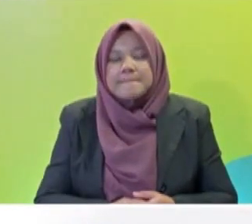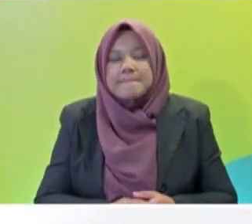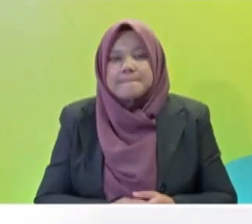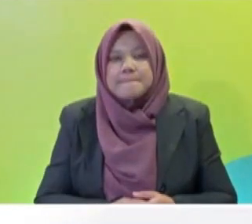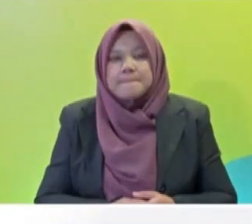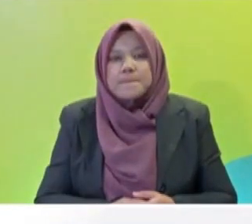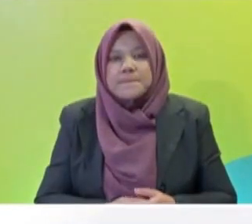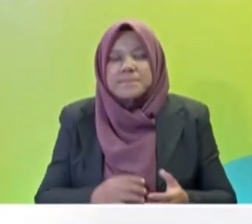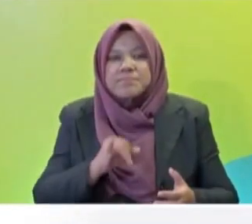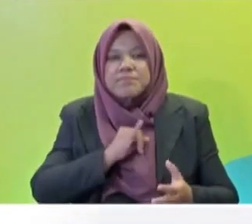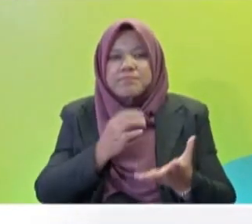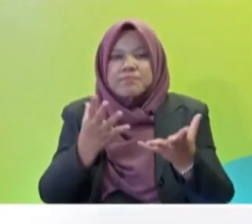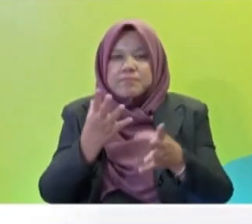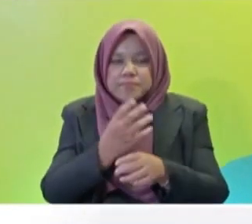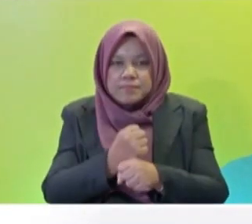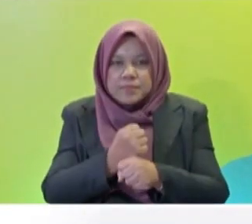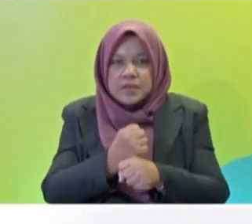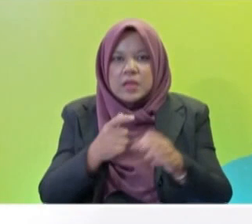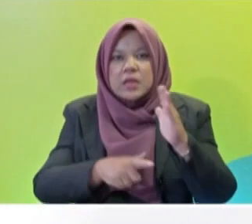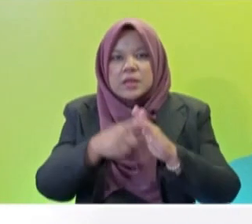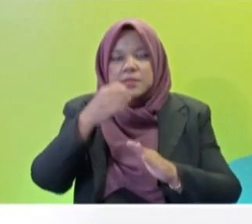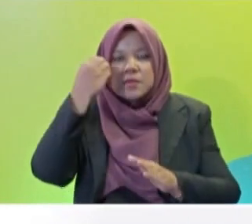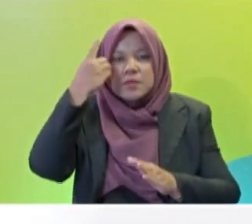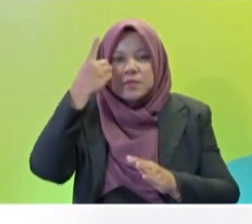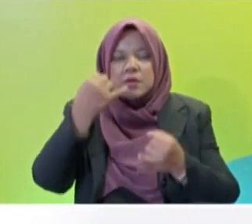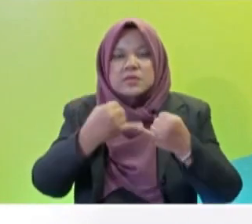kesimpulannya saya dapat lebih memahami